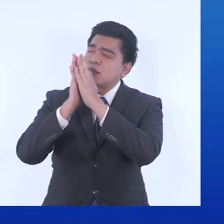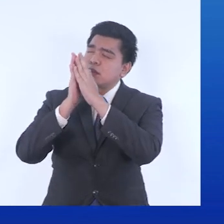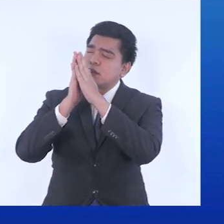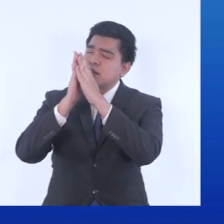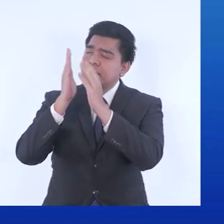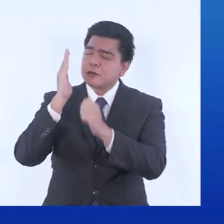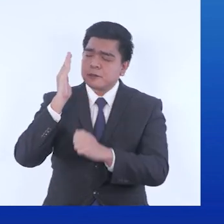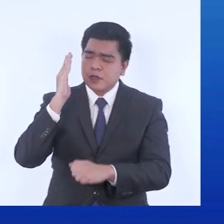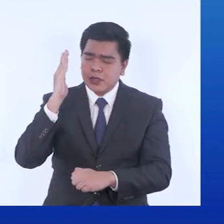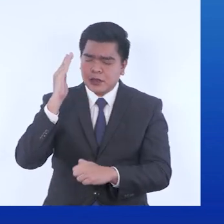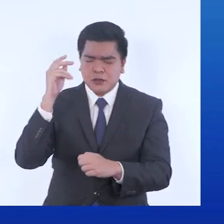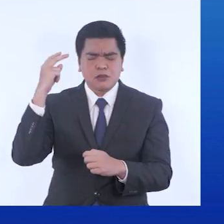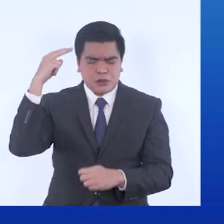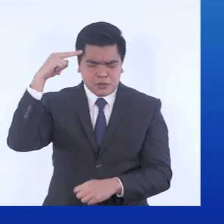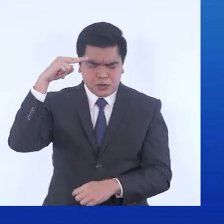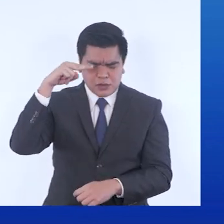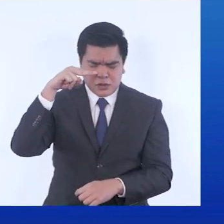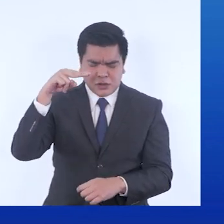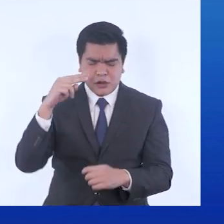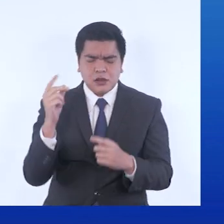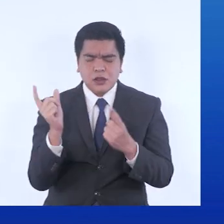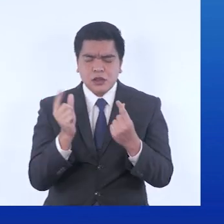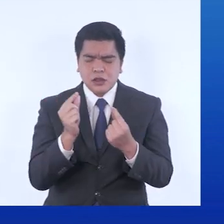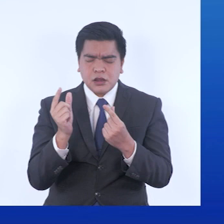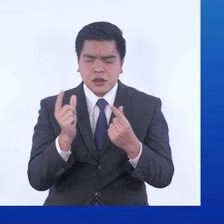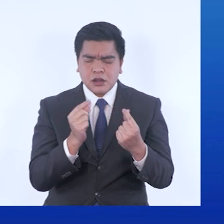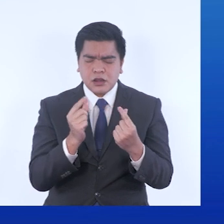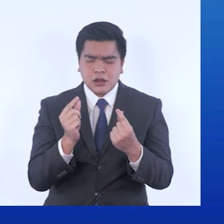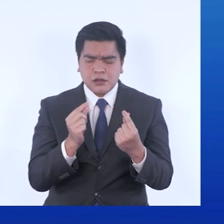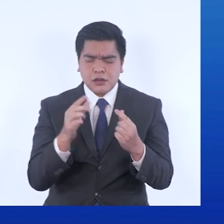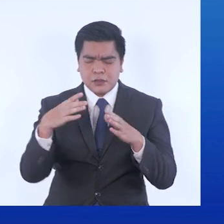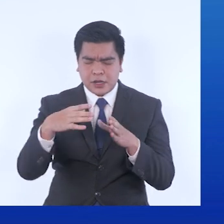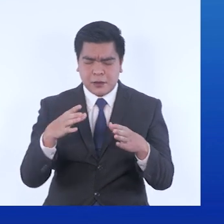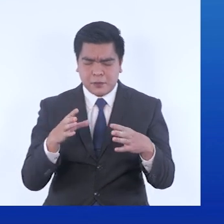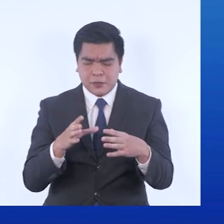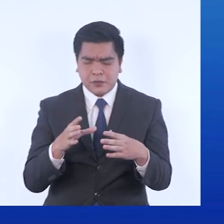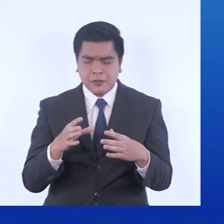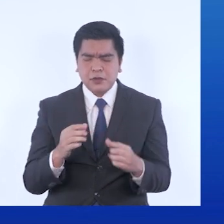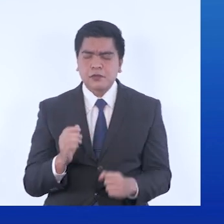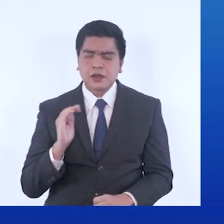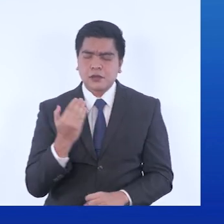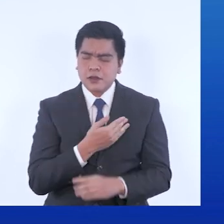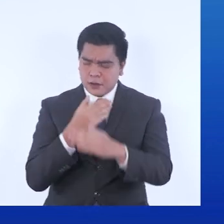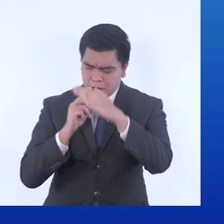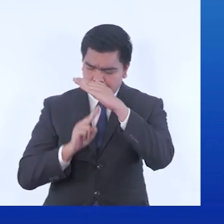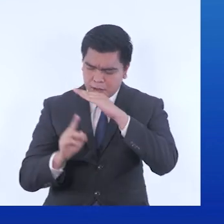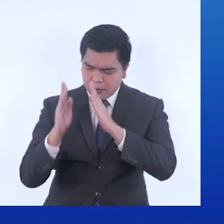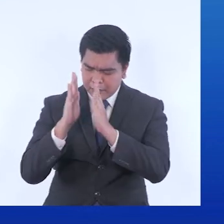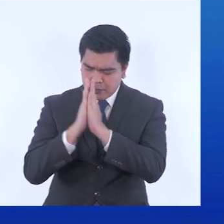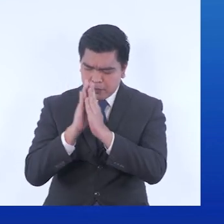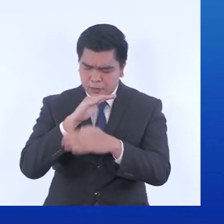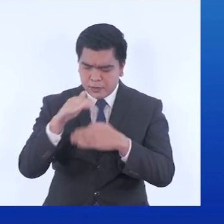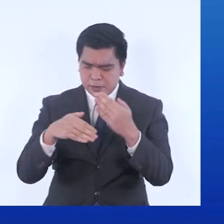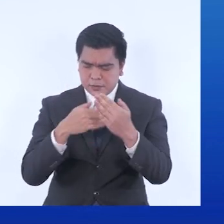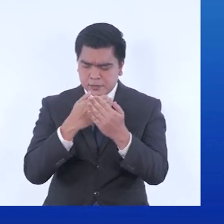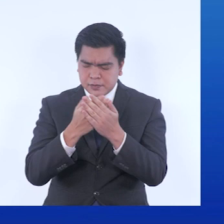kapurihan at patuloy mo kaming saksihan sa isasagawa po naming mga pagtitipon. Magalang po naming hinihiling